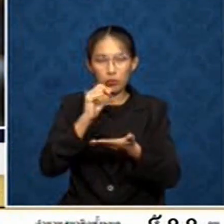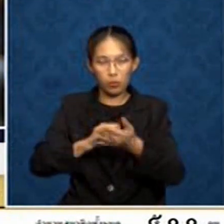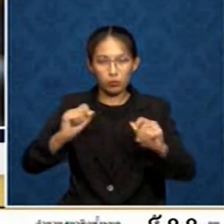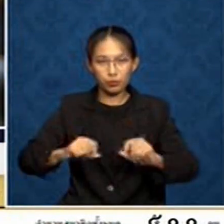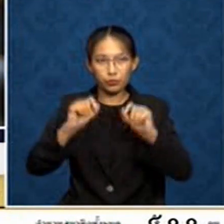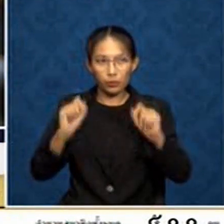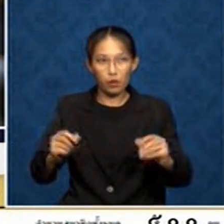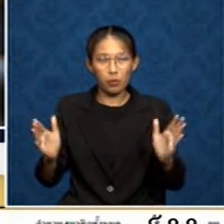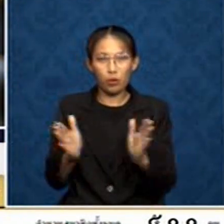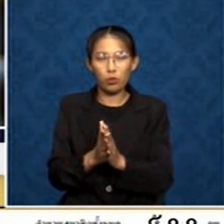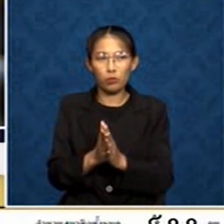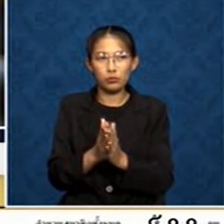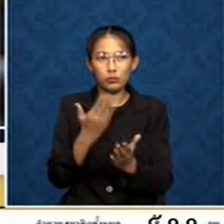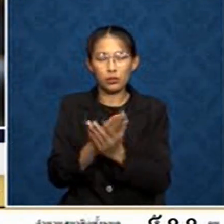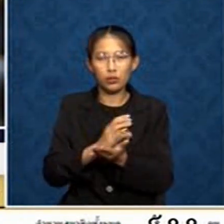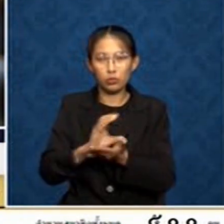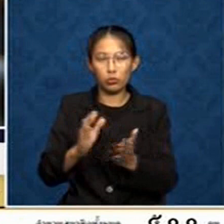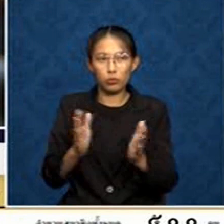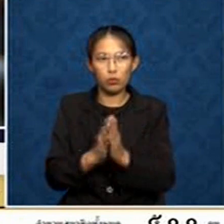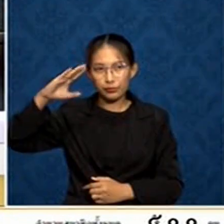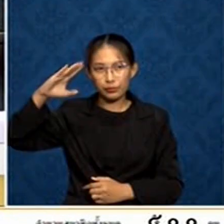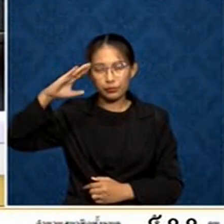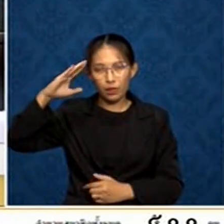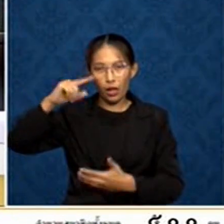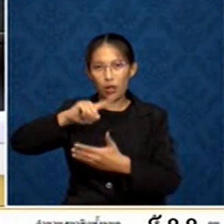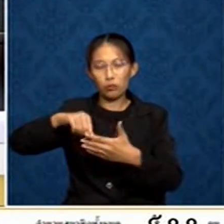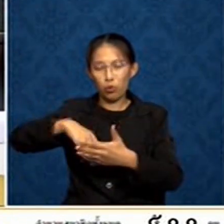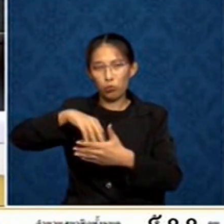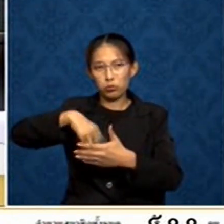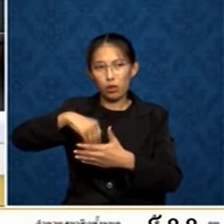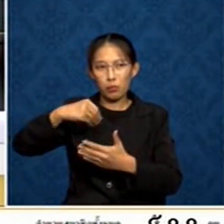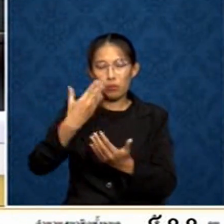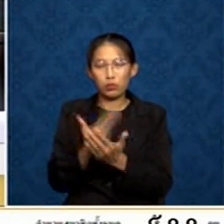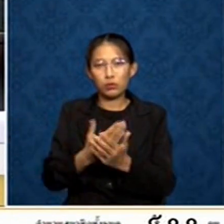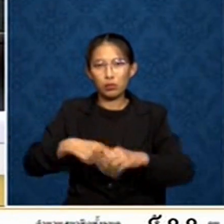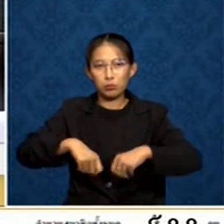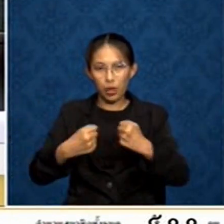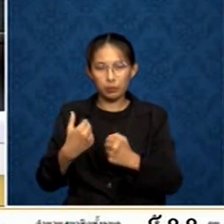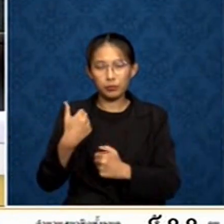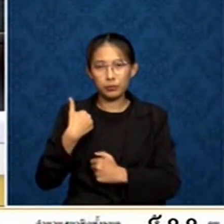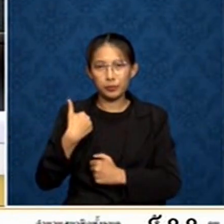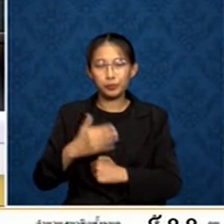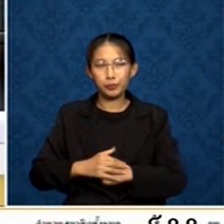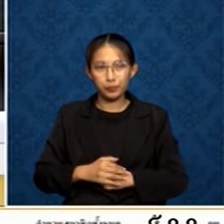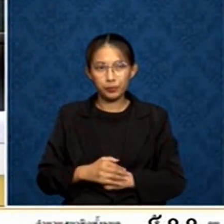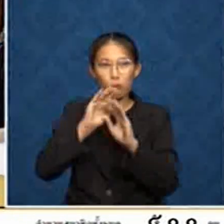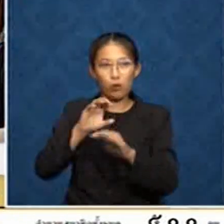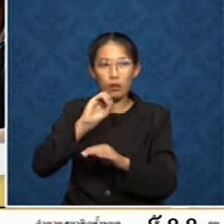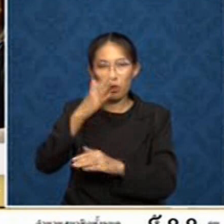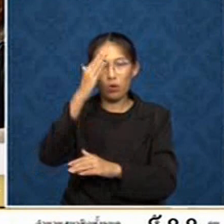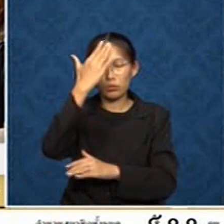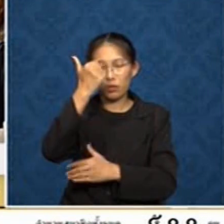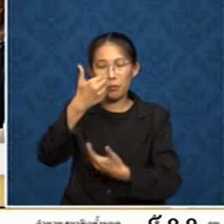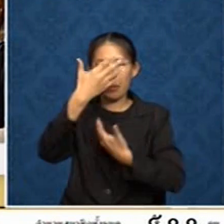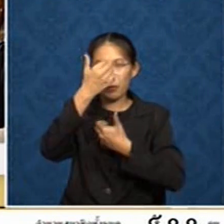รมศอรากำลังครับต่อมานะครับทางนางสาวพิดามงคลสวัดิ์